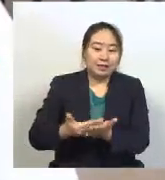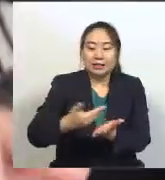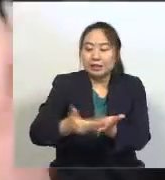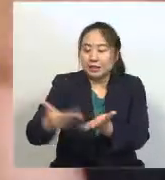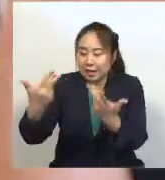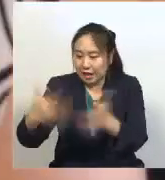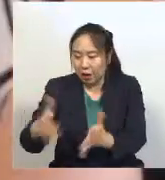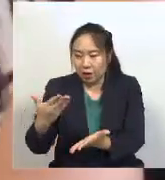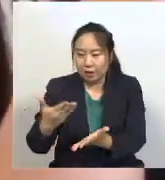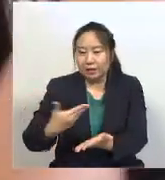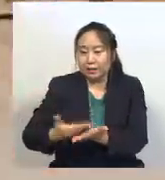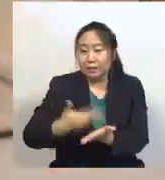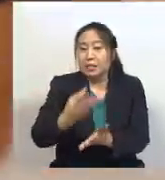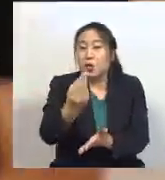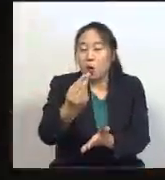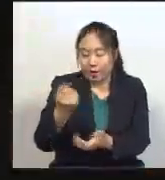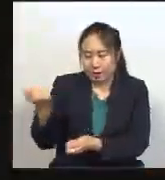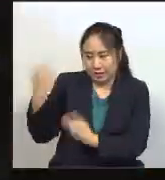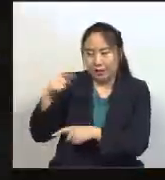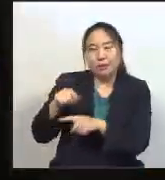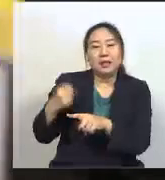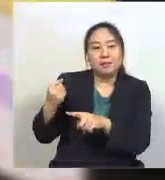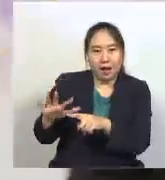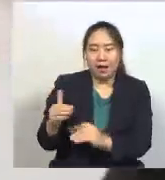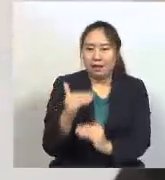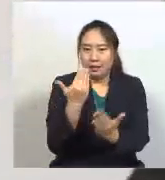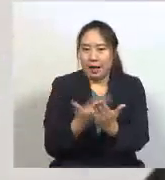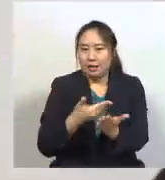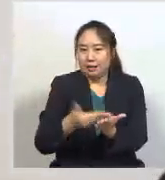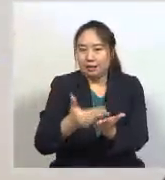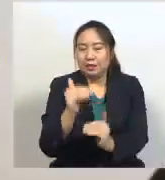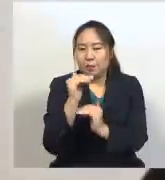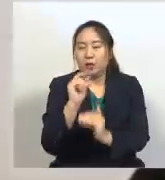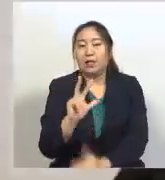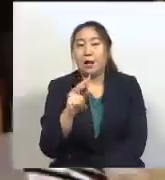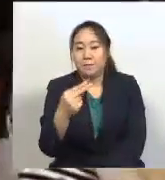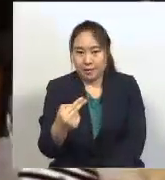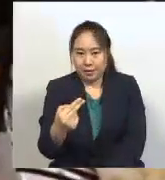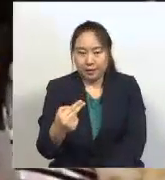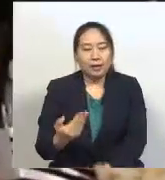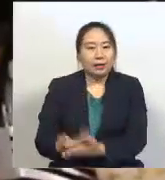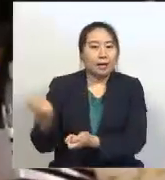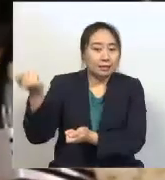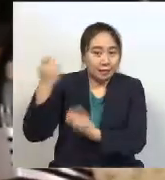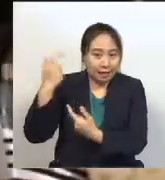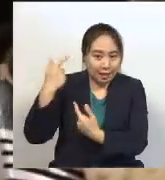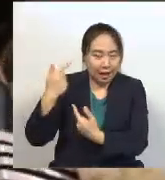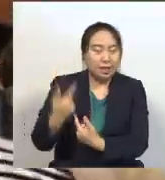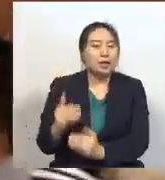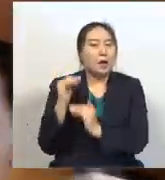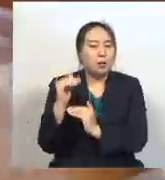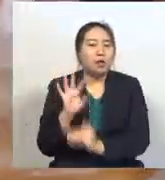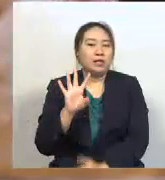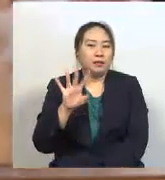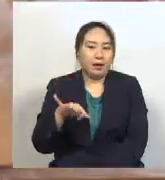15%จากยอดใช้จ่ายไม่เกิน 30,000 บาทก็คือจะได้เงินสูงสุดได้เงินคืนสูงสุด